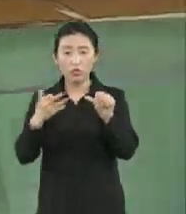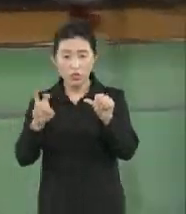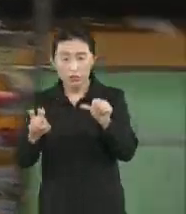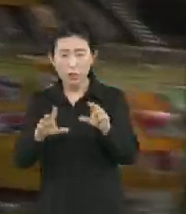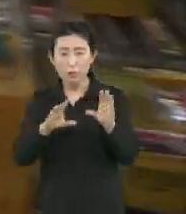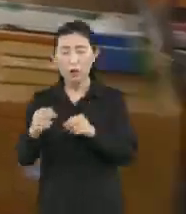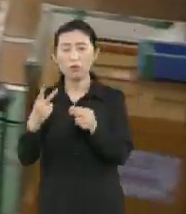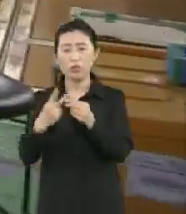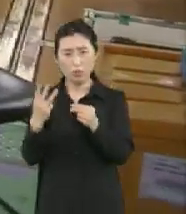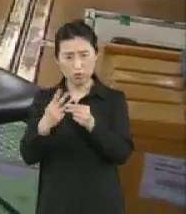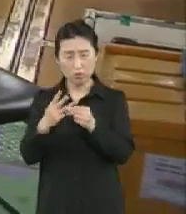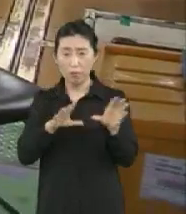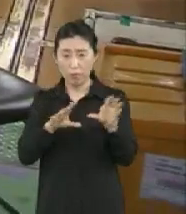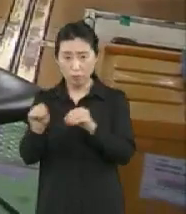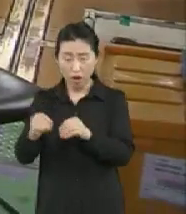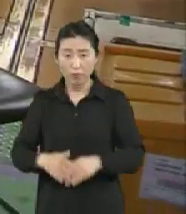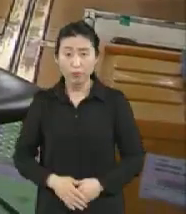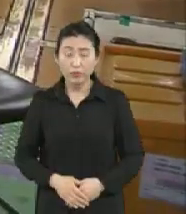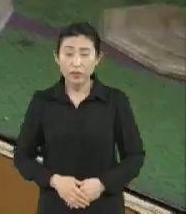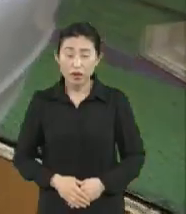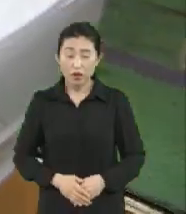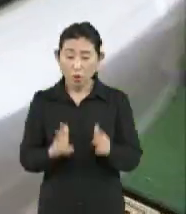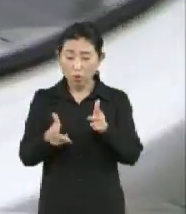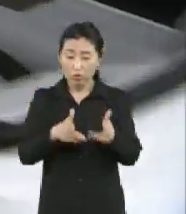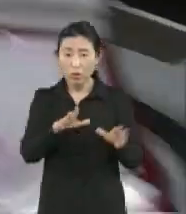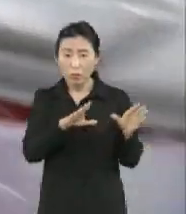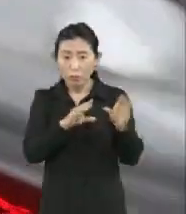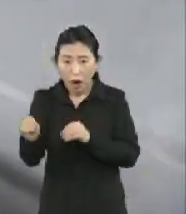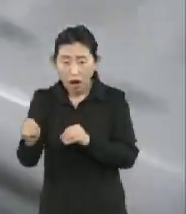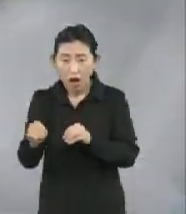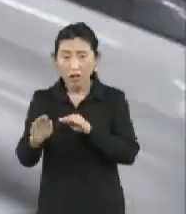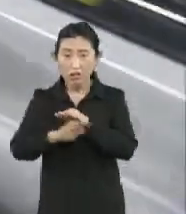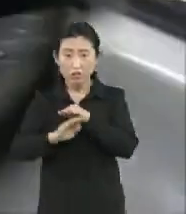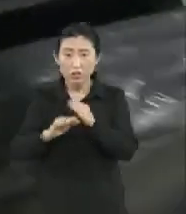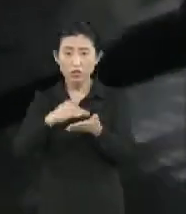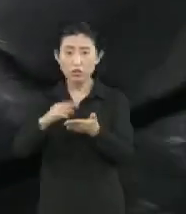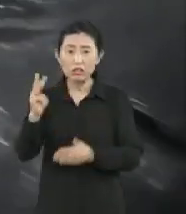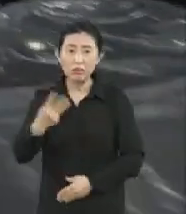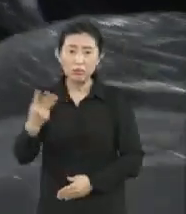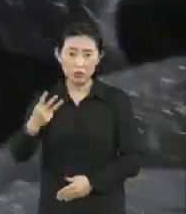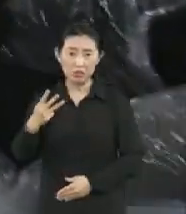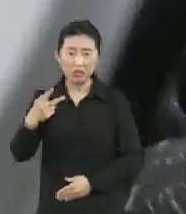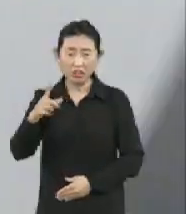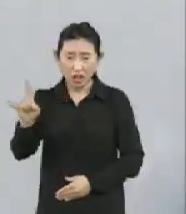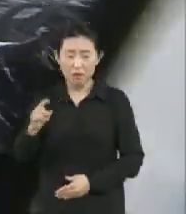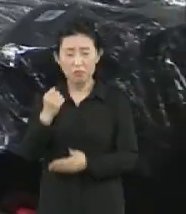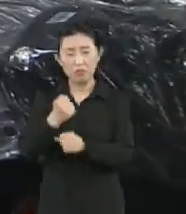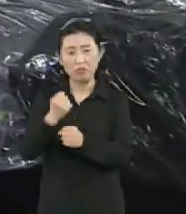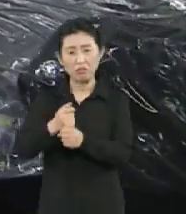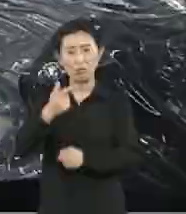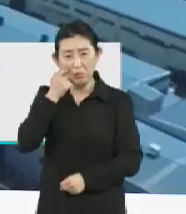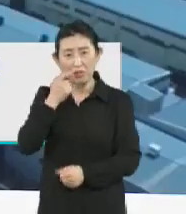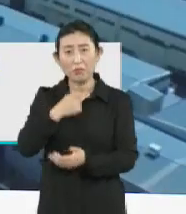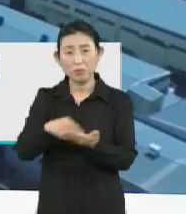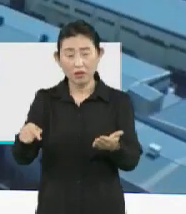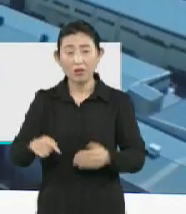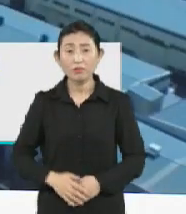이어 세 번째로 가동 중단에 따른 생산 차질 규모는 3천여 대에 이를 것으로 추산됩니다.